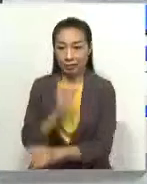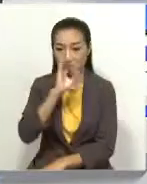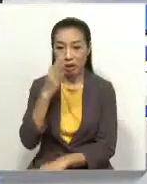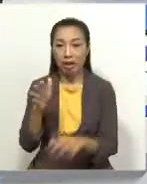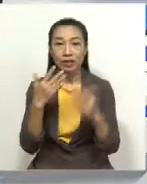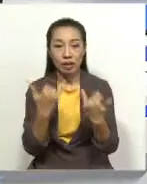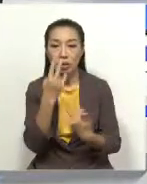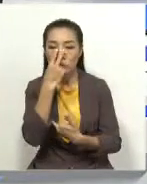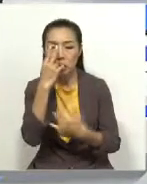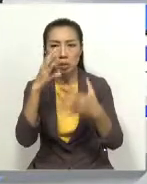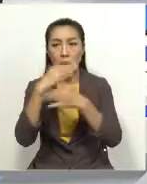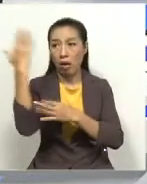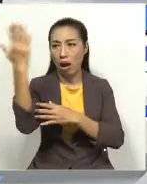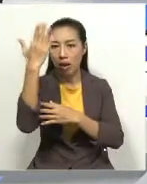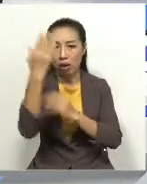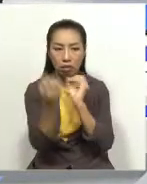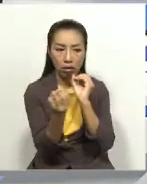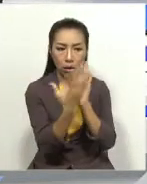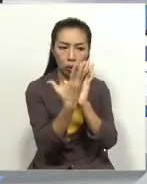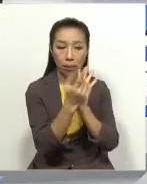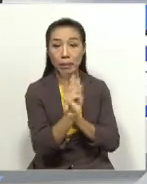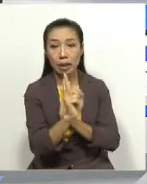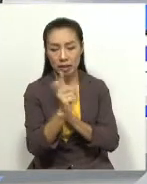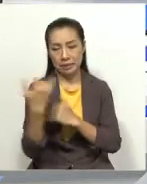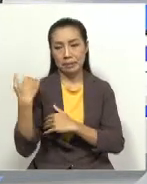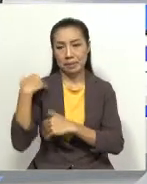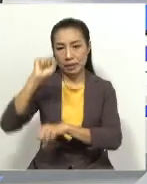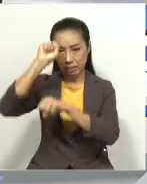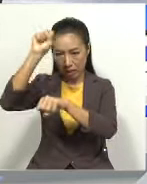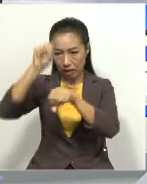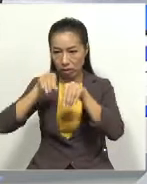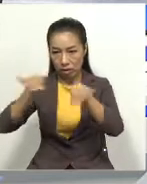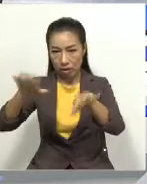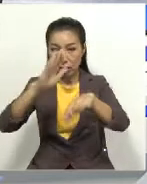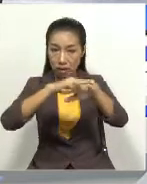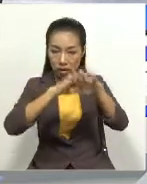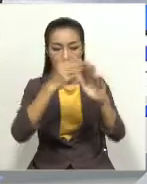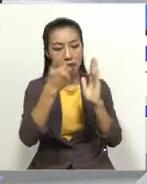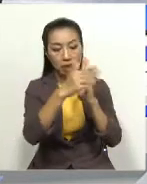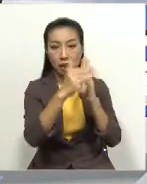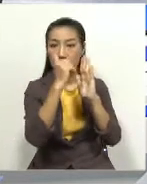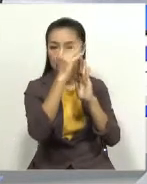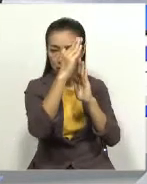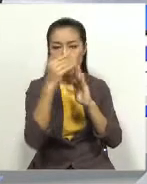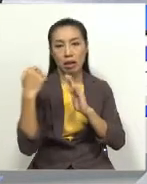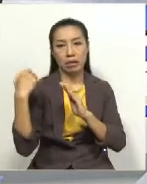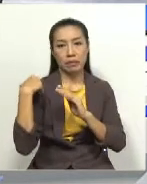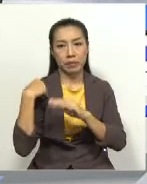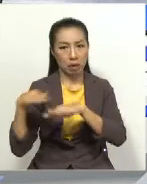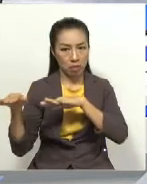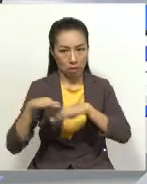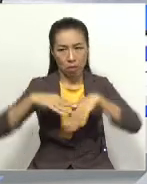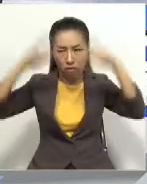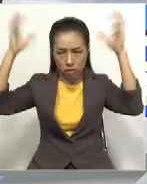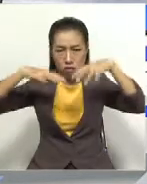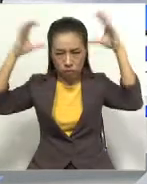ช่วงนี้เราจะมาติดตามผลกระทบจากสภาพอากาศกันนะคะเพราะว่ายังมีคำเตือนออกมาพื้นที่ภาคอีสานแล้วก็ภาคเหนือยังต้องเตรียมรับมือฝน